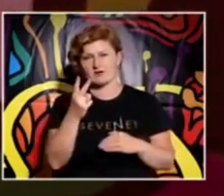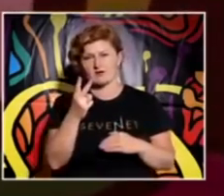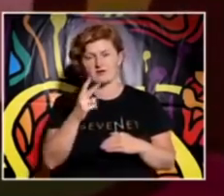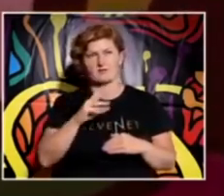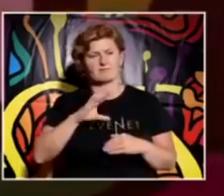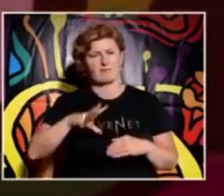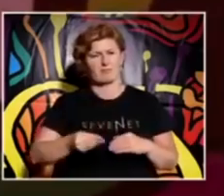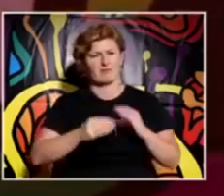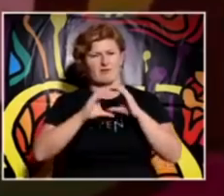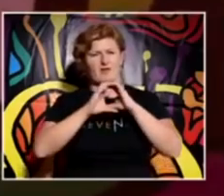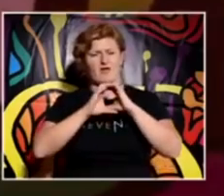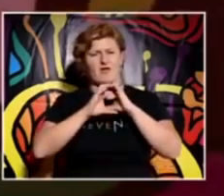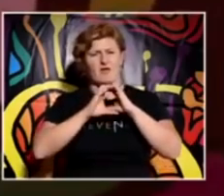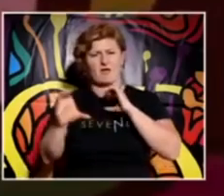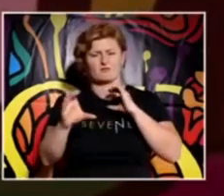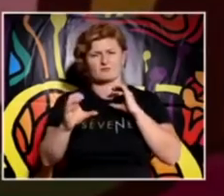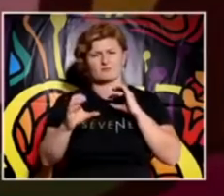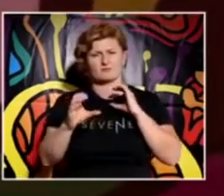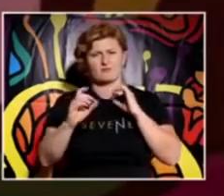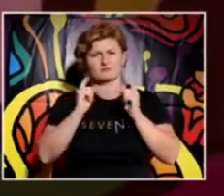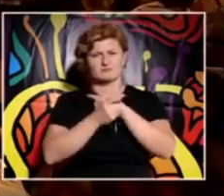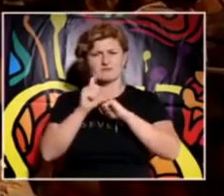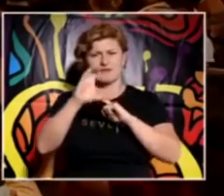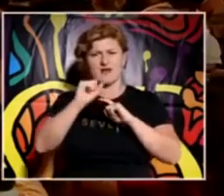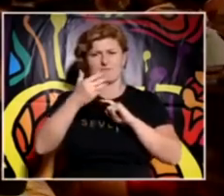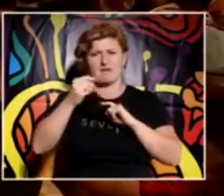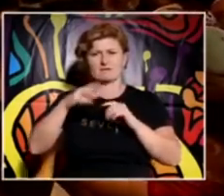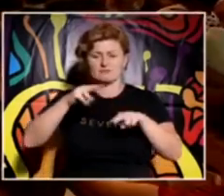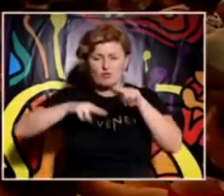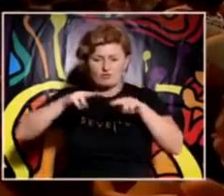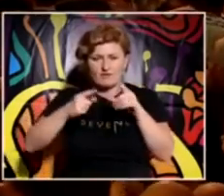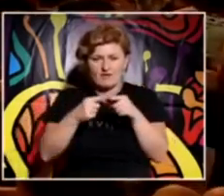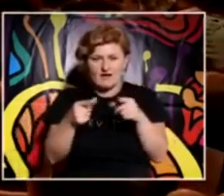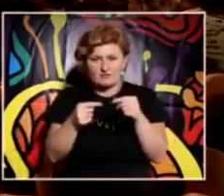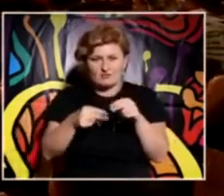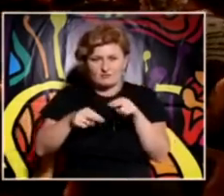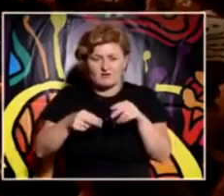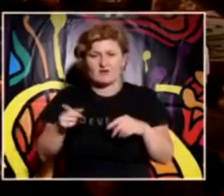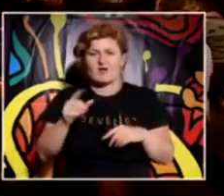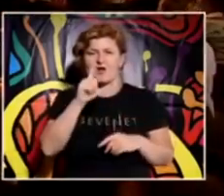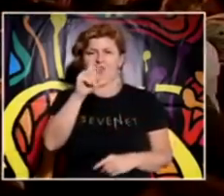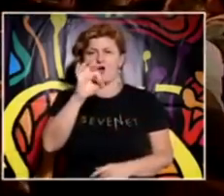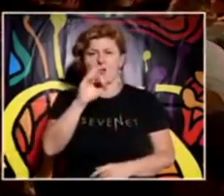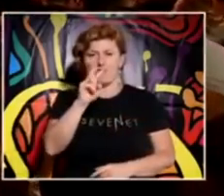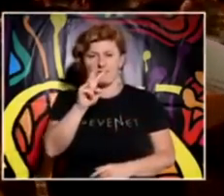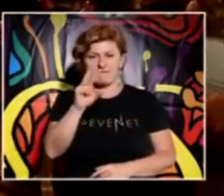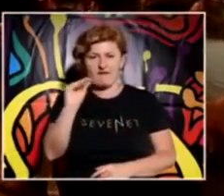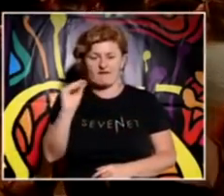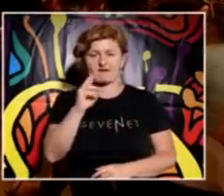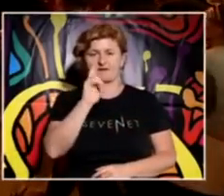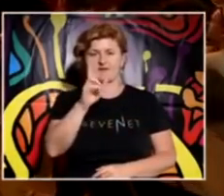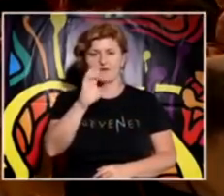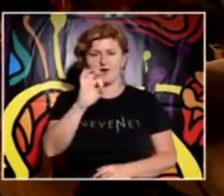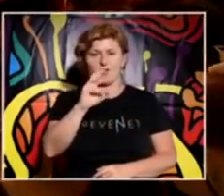było przerobione na kamper i gdzieś tutaj rano oni gotowali sobie jajecznicę. Tak, to oni. Nazywają się Love Krowe, Karolina i Arkadiusz Siwkiewicz.